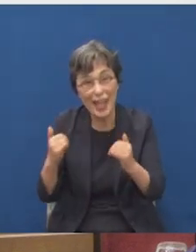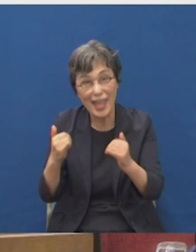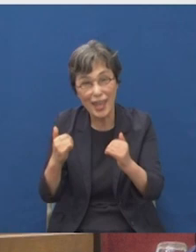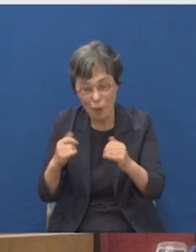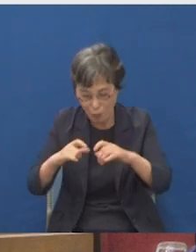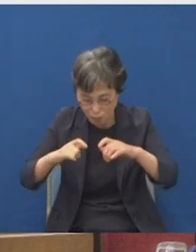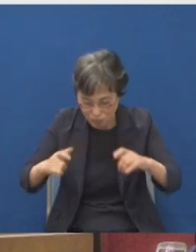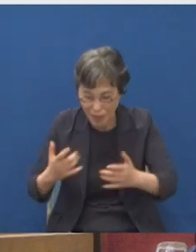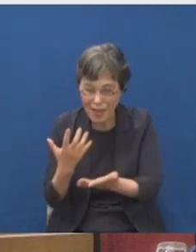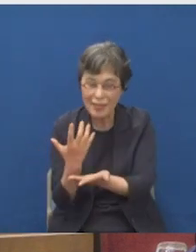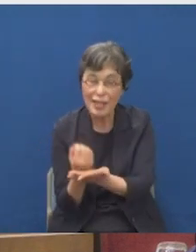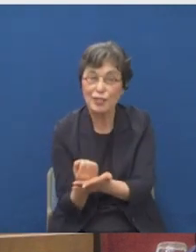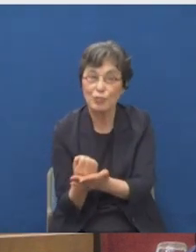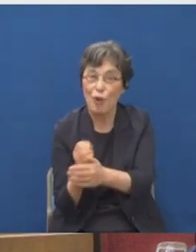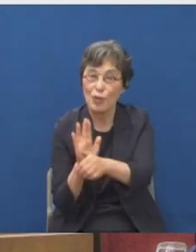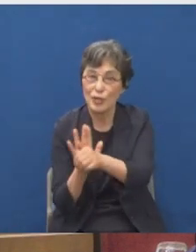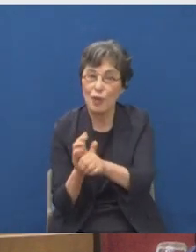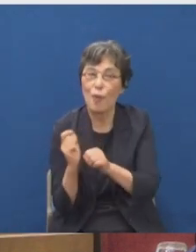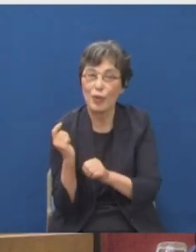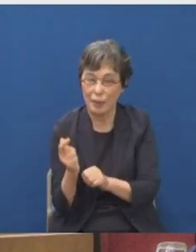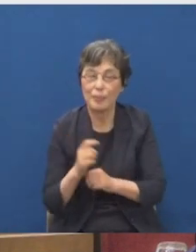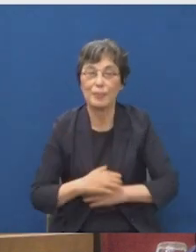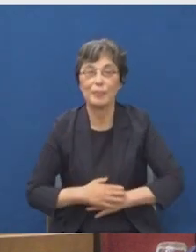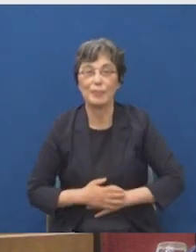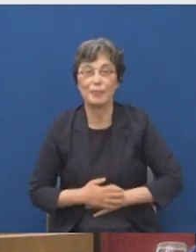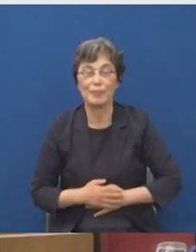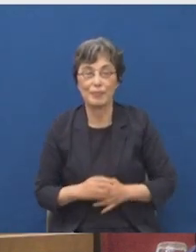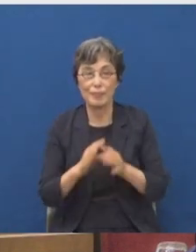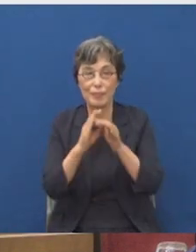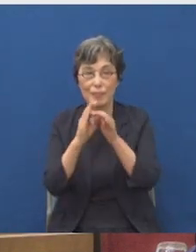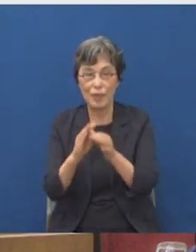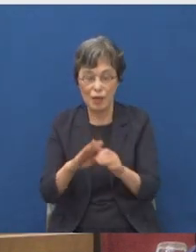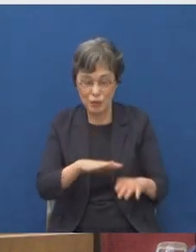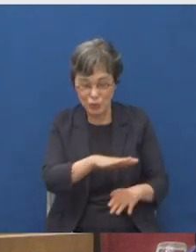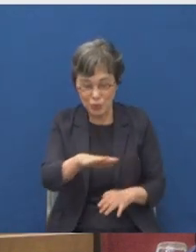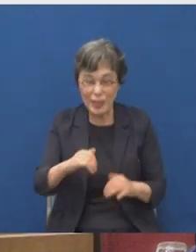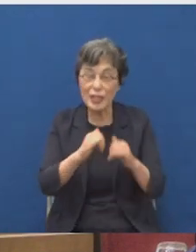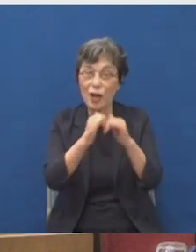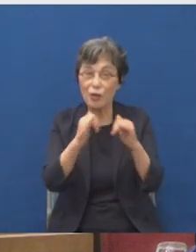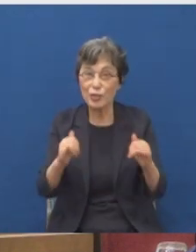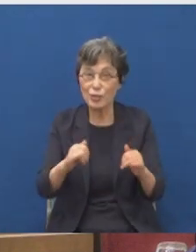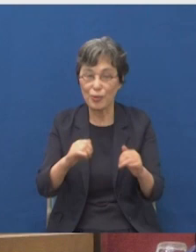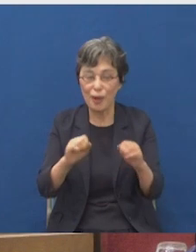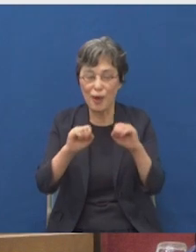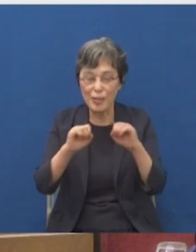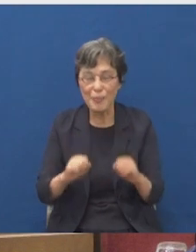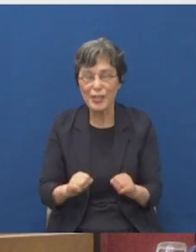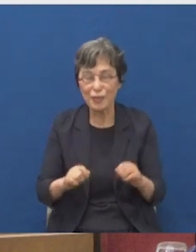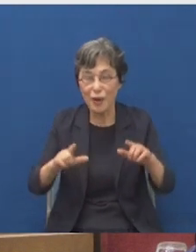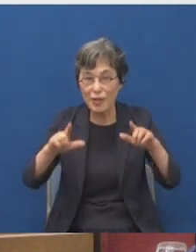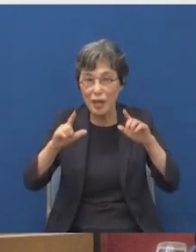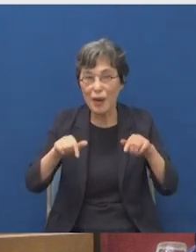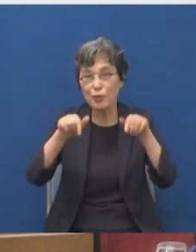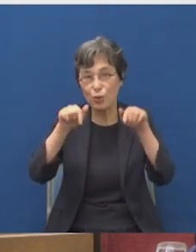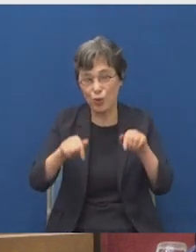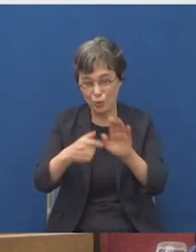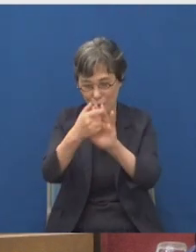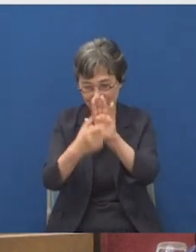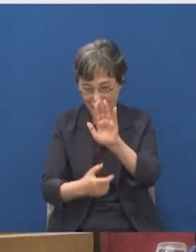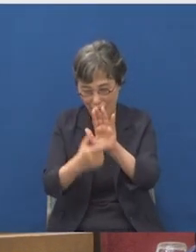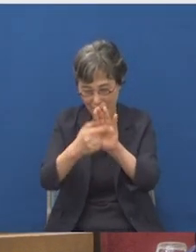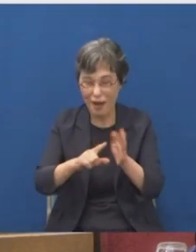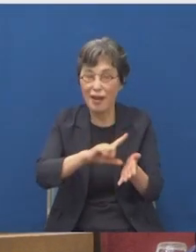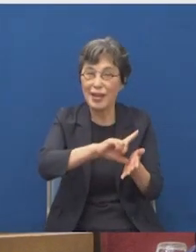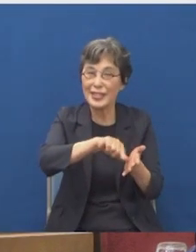定着に向けた支援を強化してまいります。続きまして、すべての人に居場所と出番のある京都についてでございます。地域